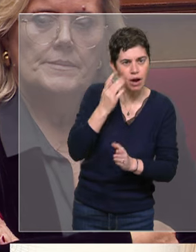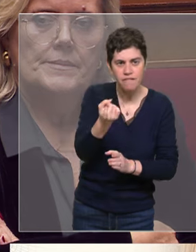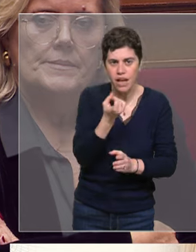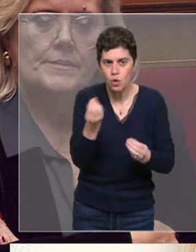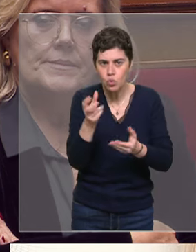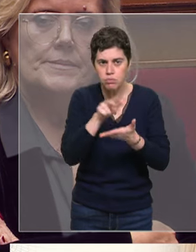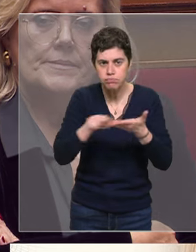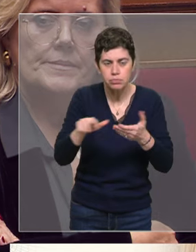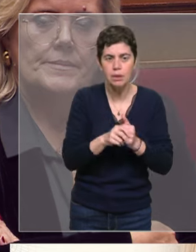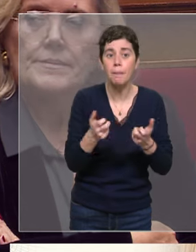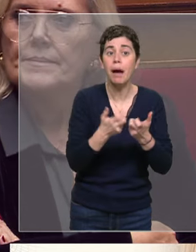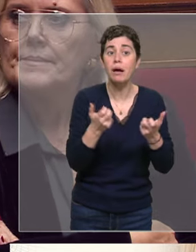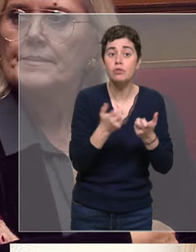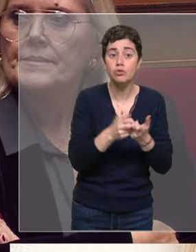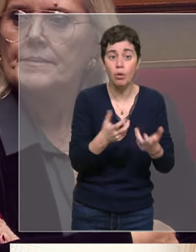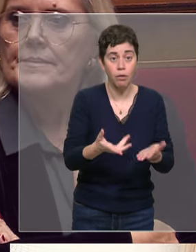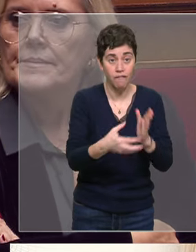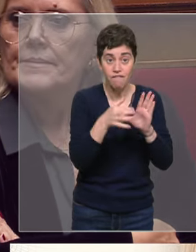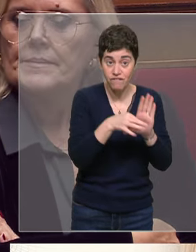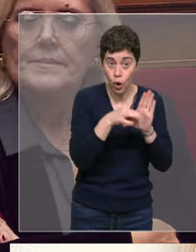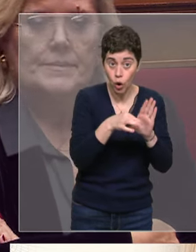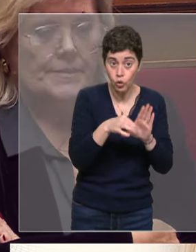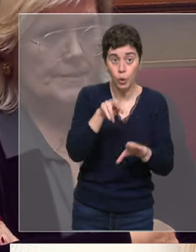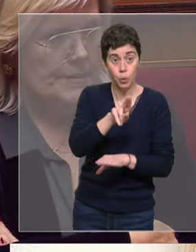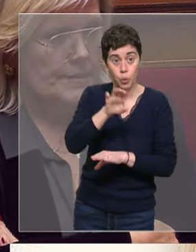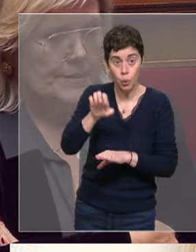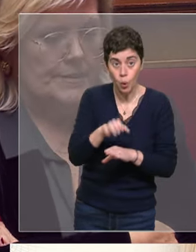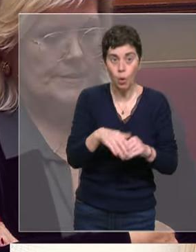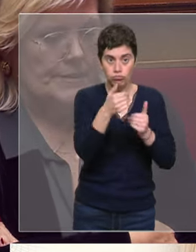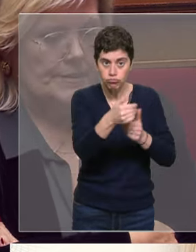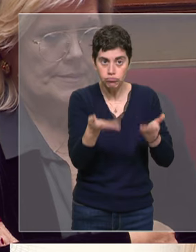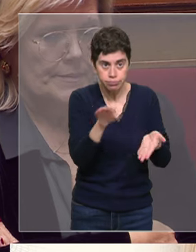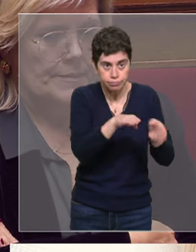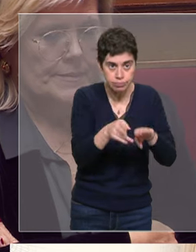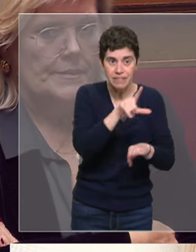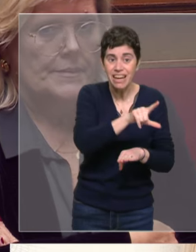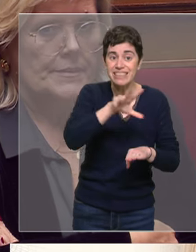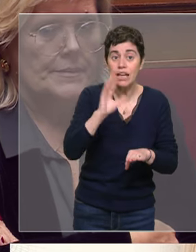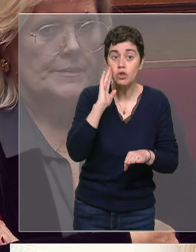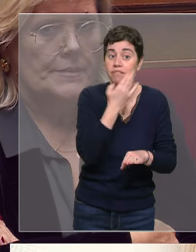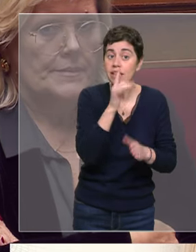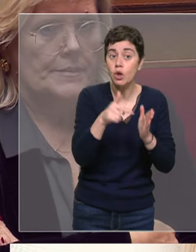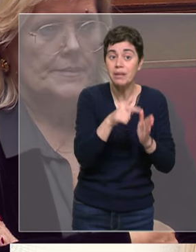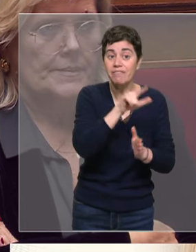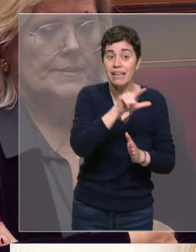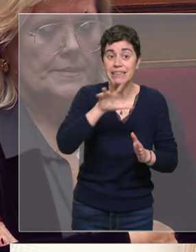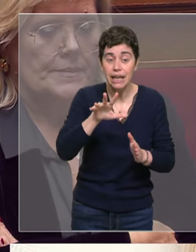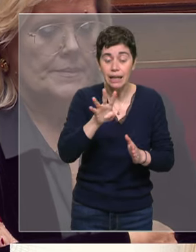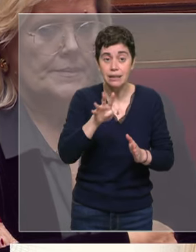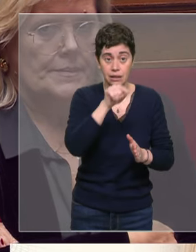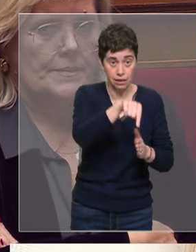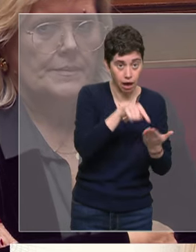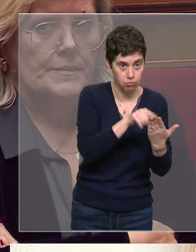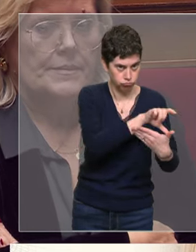d'une caissette de viande bovine Union européenne emballée le 25 janvier 2024 et portant le logo « Viande bovine